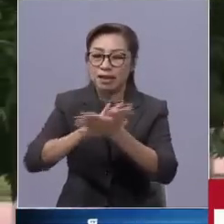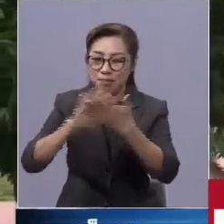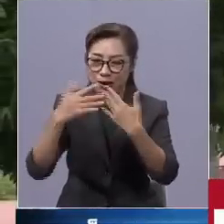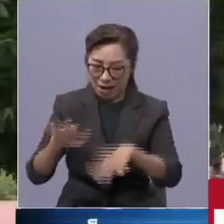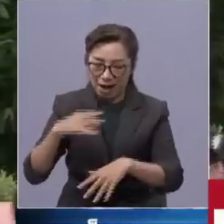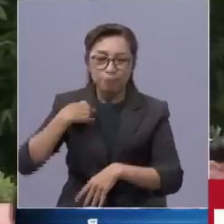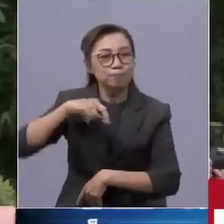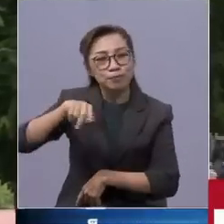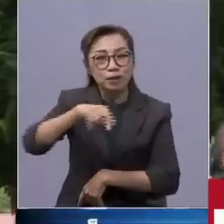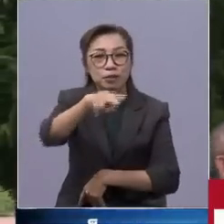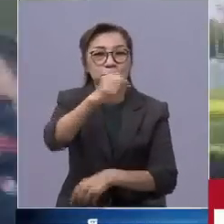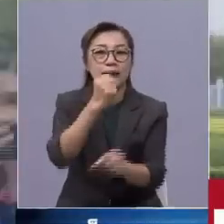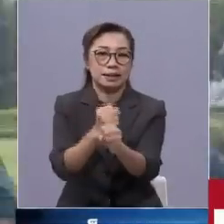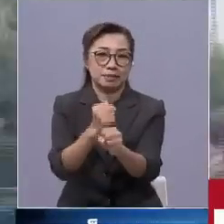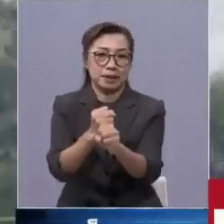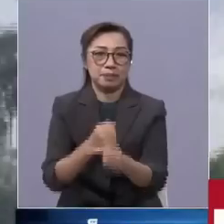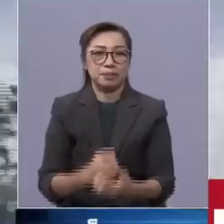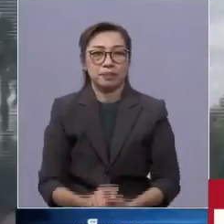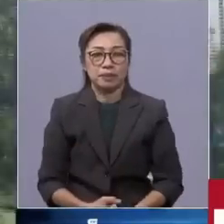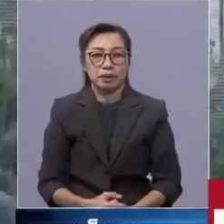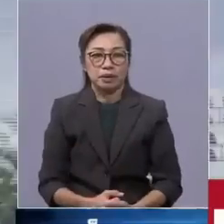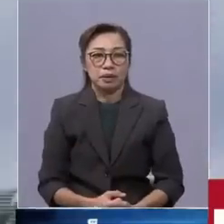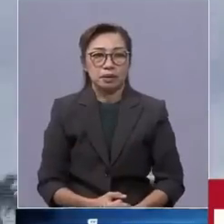ทันทีครับ